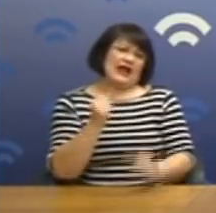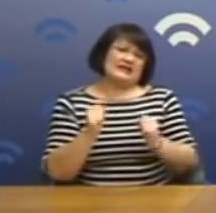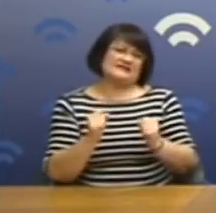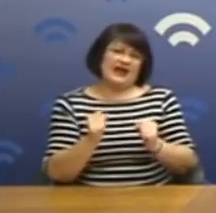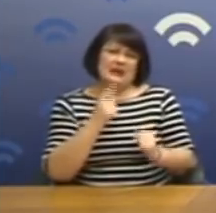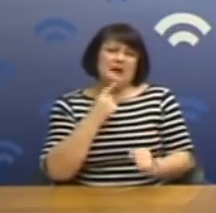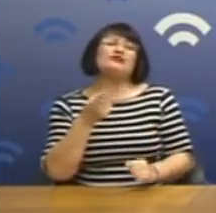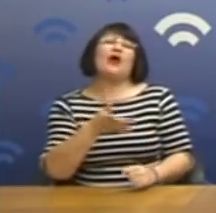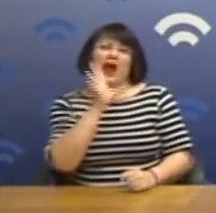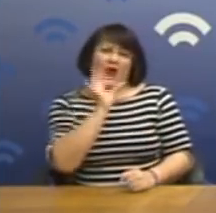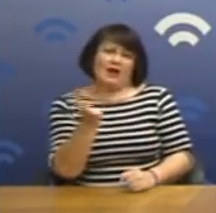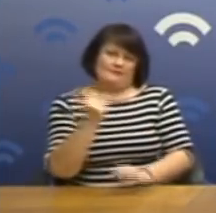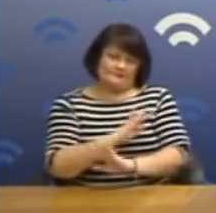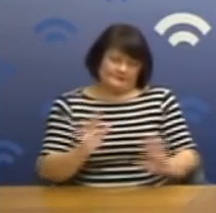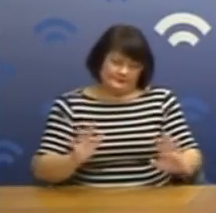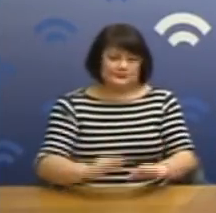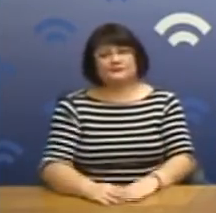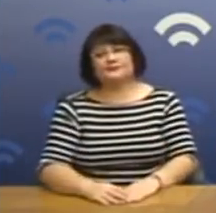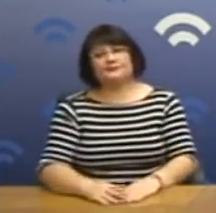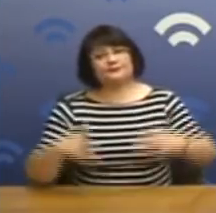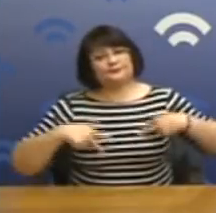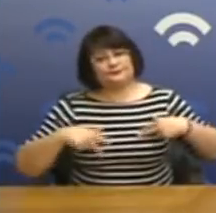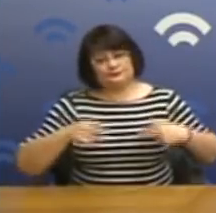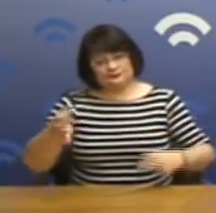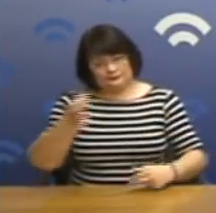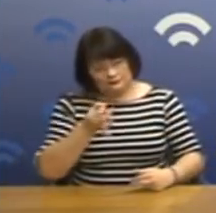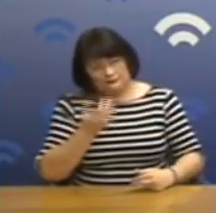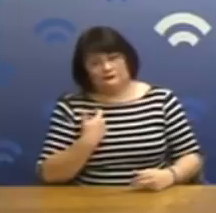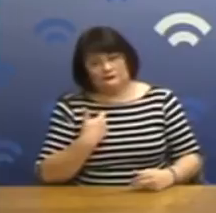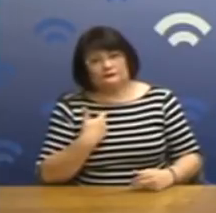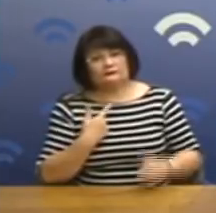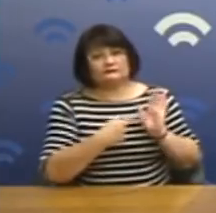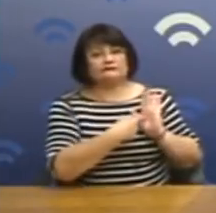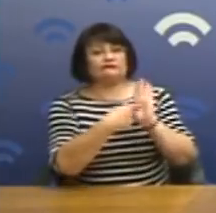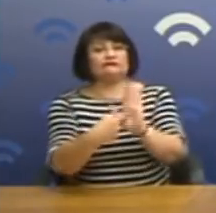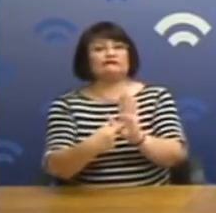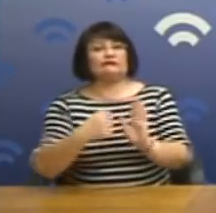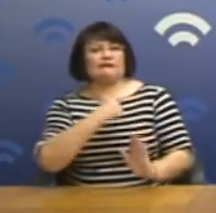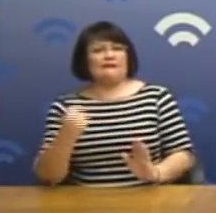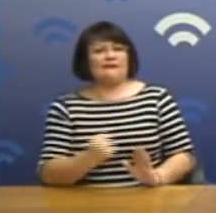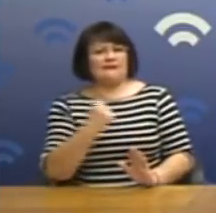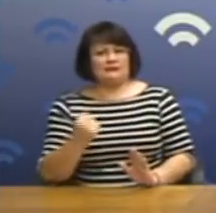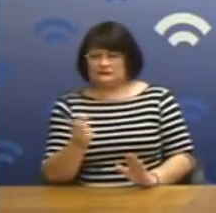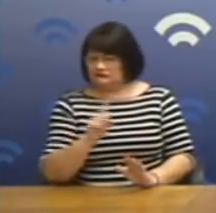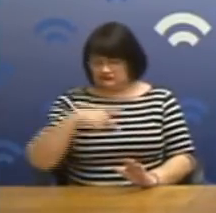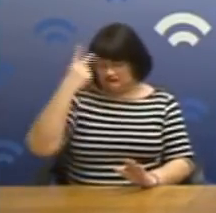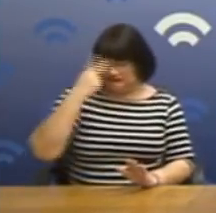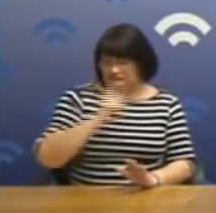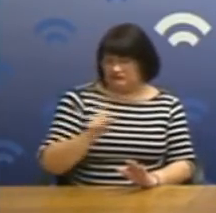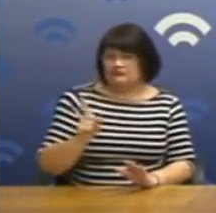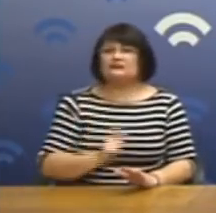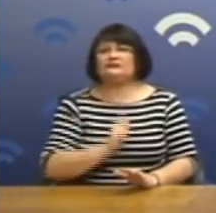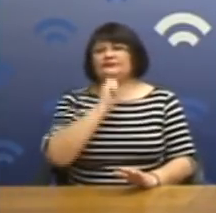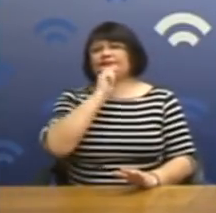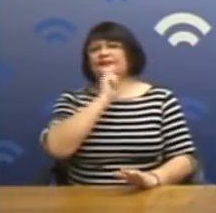τρίτη χώρα. Με αυτόν τον τρόπο, λέει η κυβέρνηση, θα δοθεί και ένα μήνυμα αυστηρότητας που θα αποτρέψει